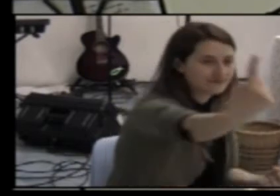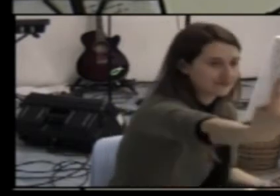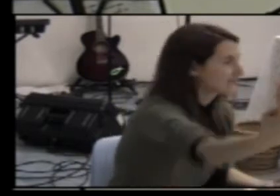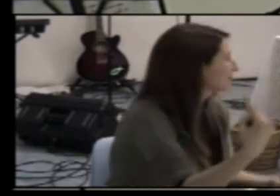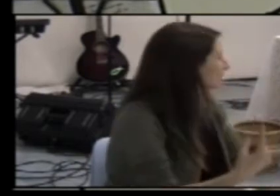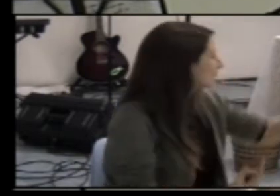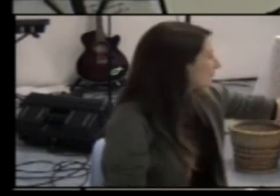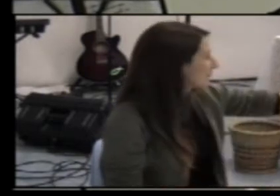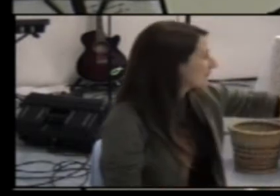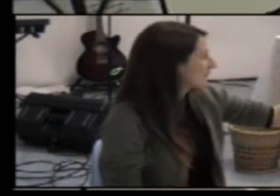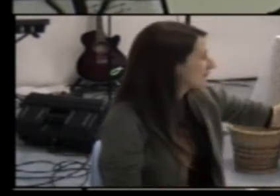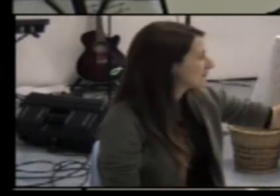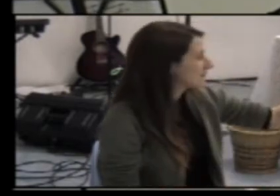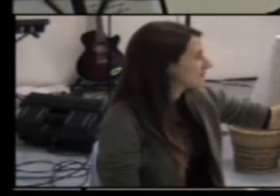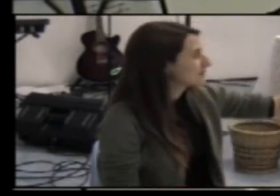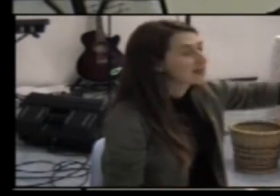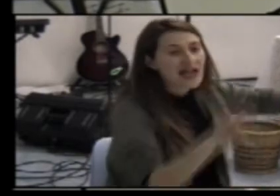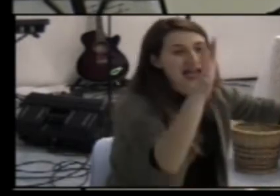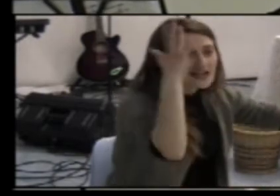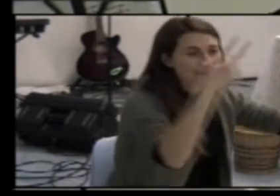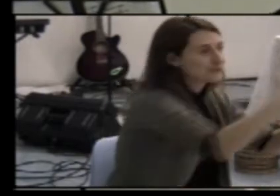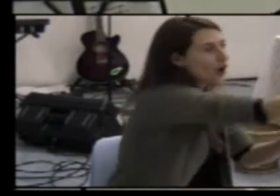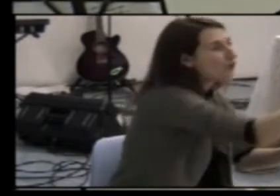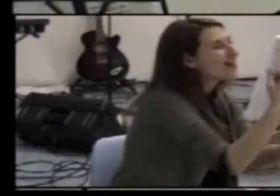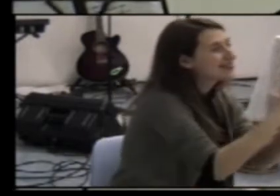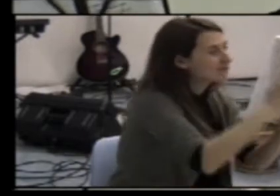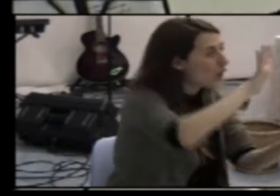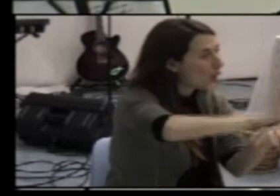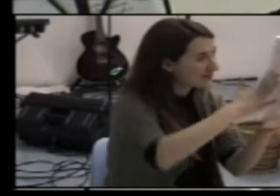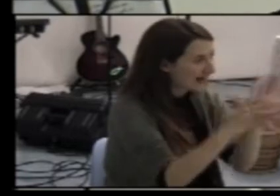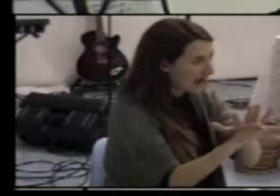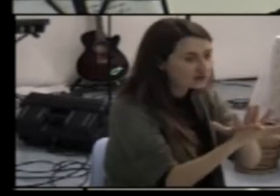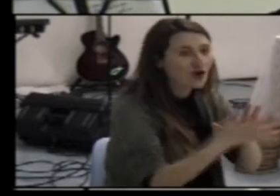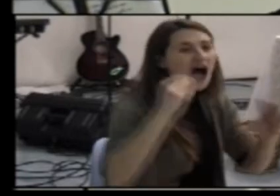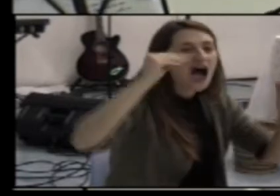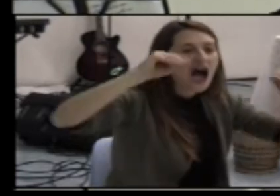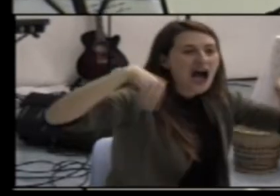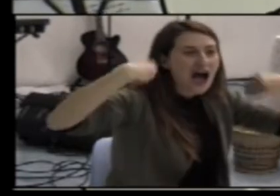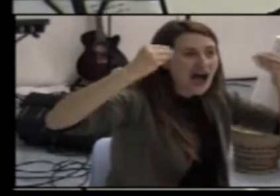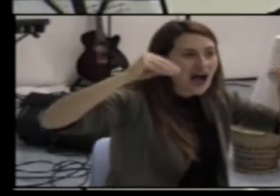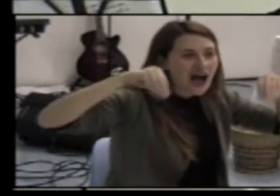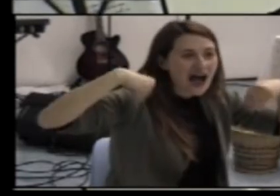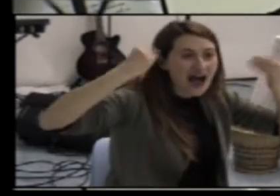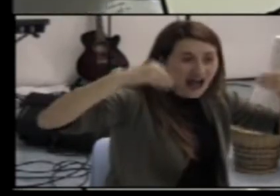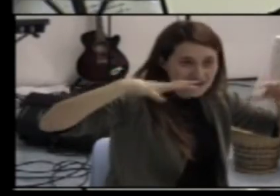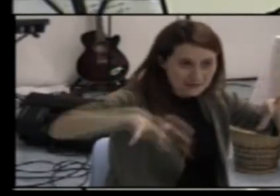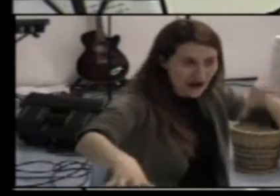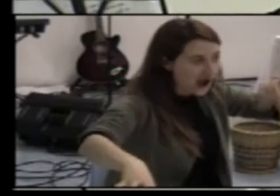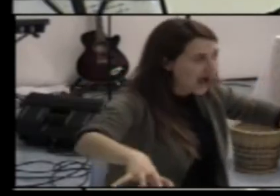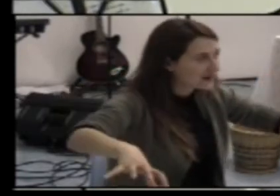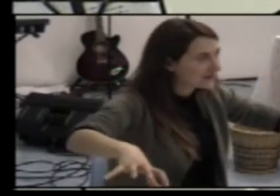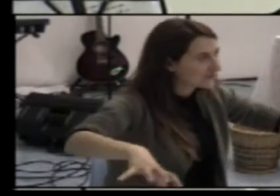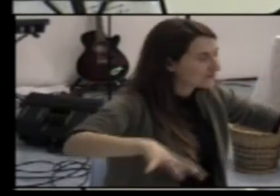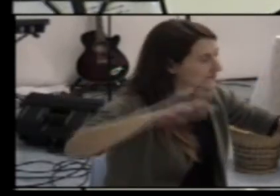Questo era fuori programma, no? E poi prendevano e camminavano insieme in mezzo alle parti di animali che erano state